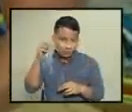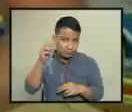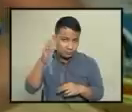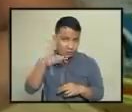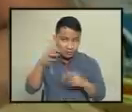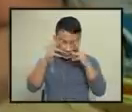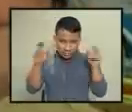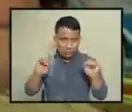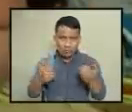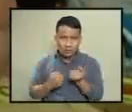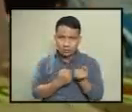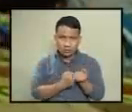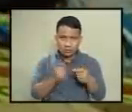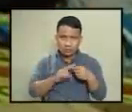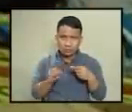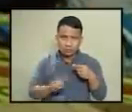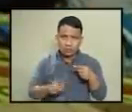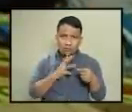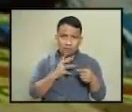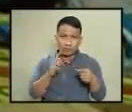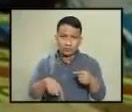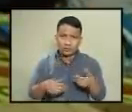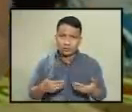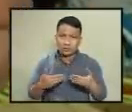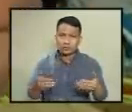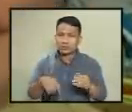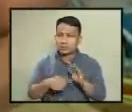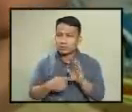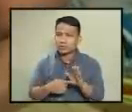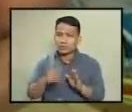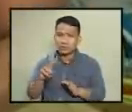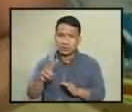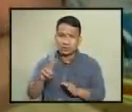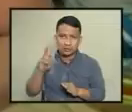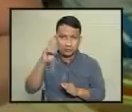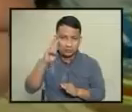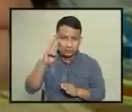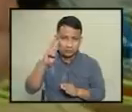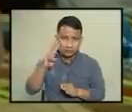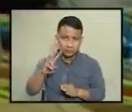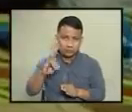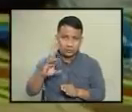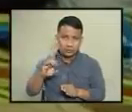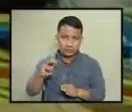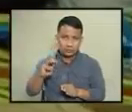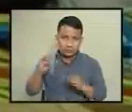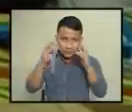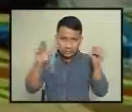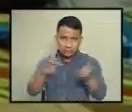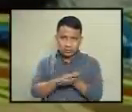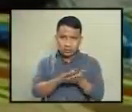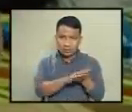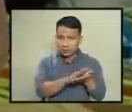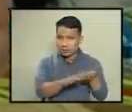din nanatiling walang supply ng kuryente at tubig sa bayan kaya't sinabihan na daw ni Vice Mayor Charlie ang kanyang mga kababayan na pagkatapos nilang maglinis